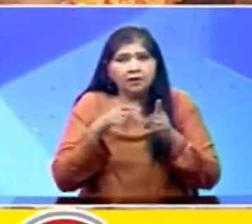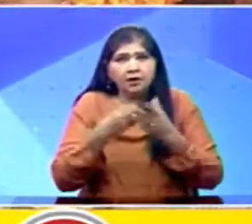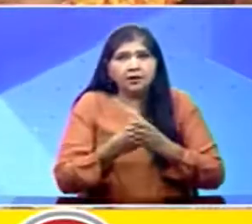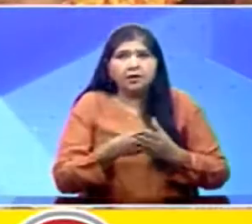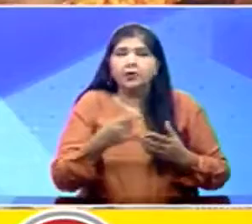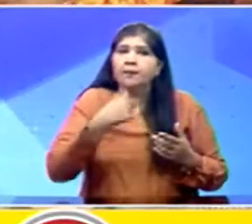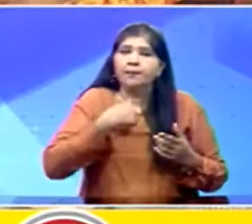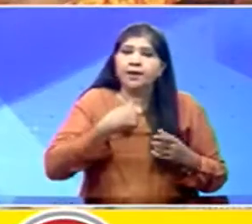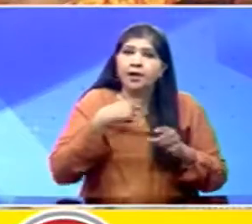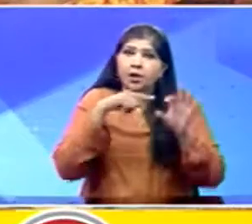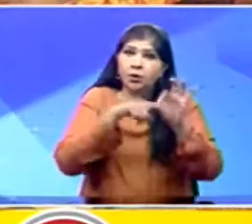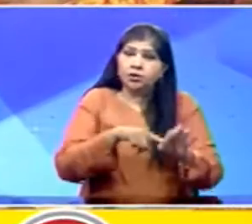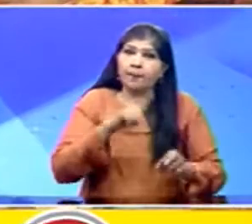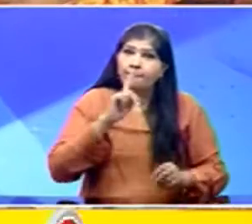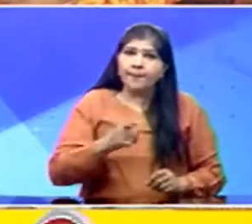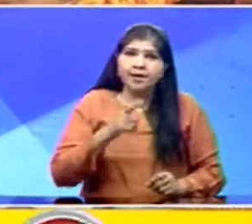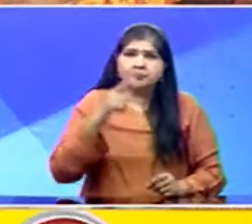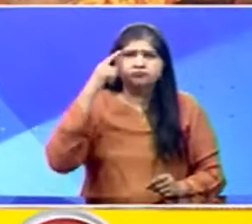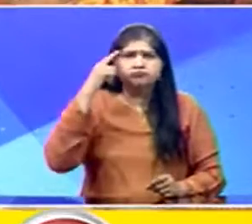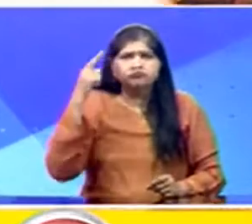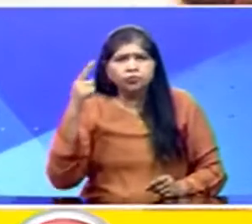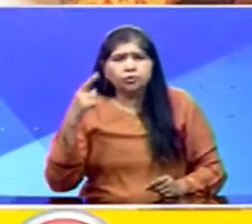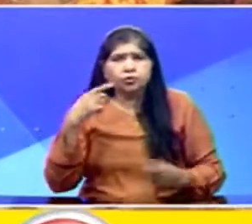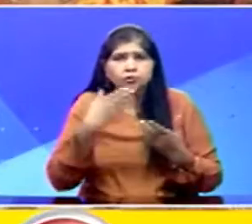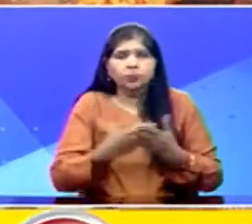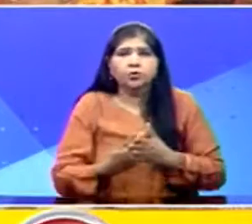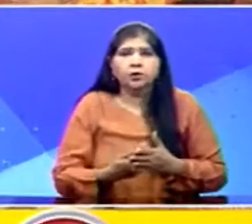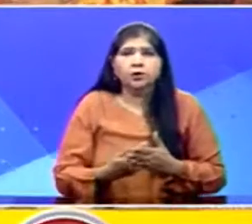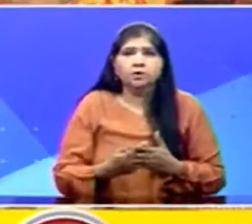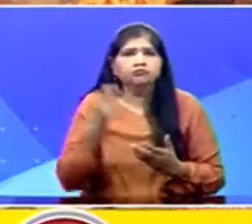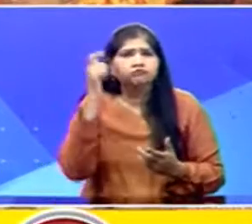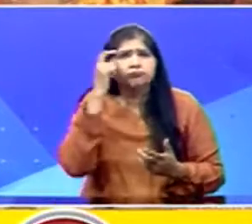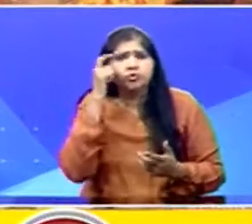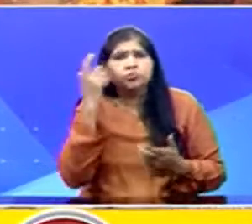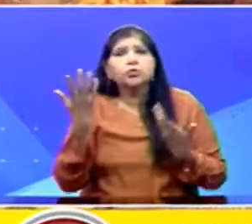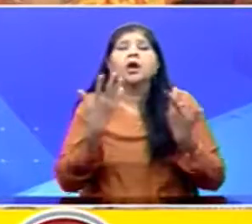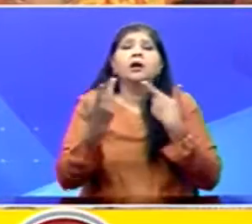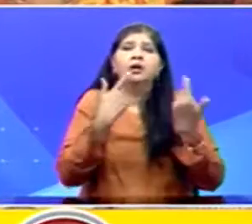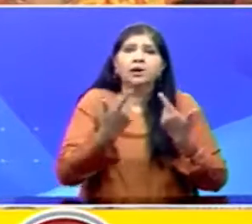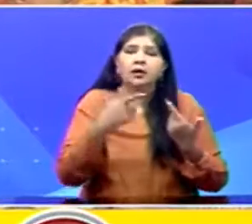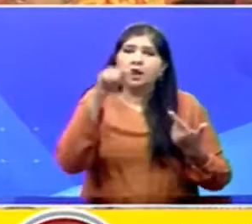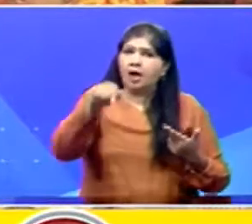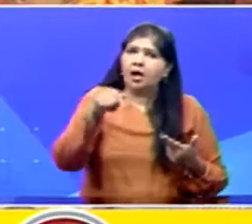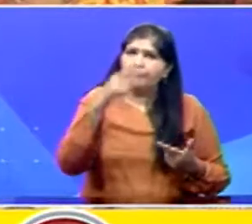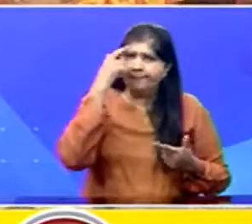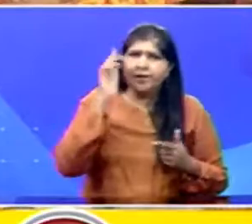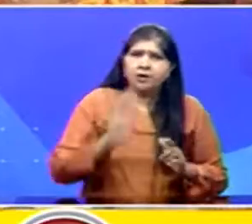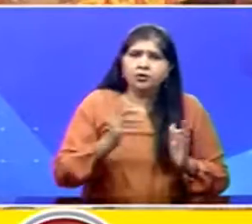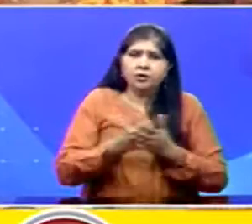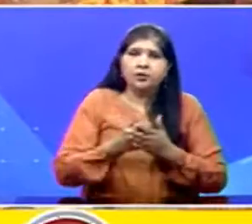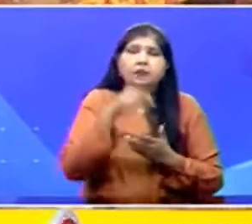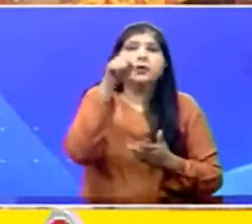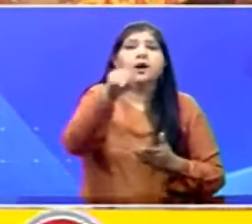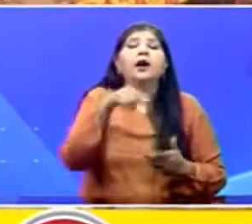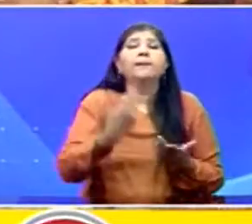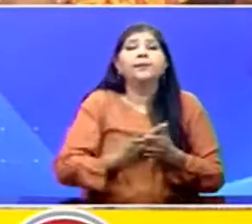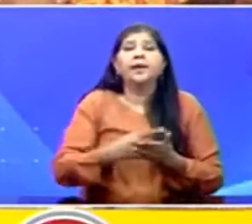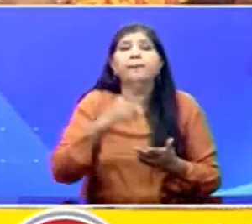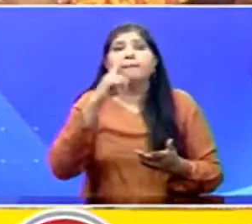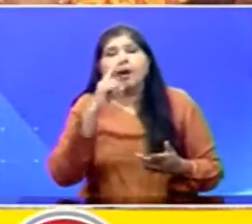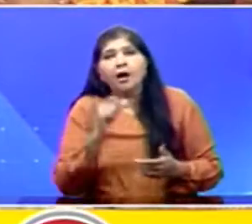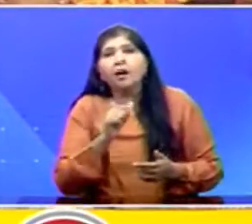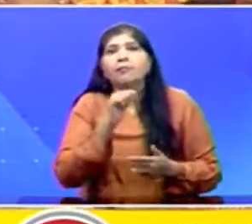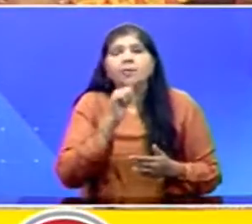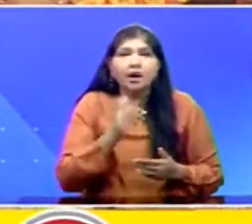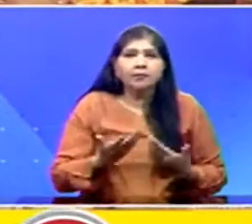और मेरे सवाल पर जुरूर सोचिये, क्या आपको पता है कि आपके माता-पिता,